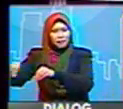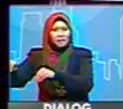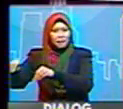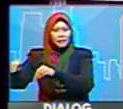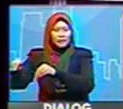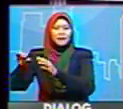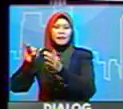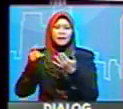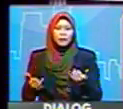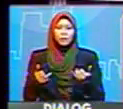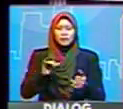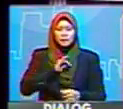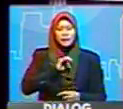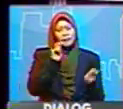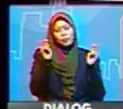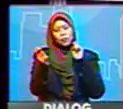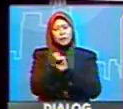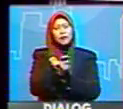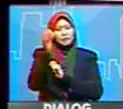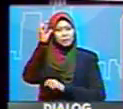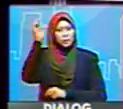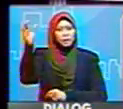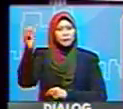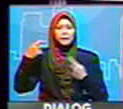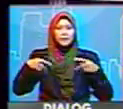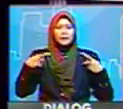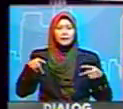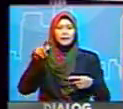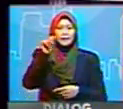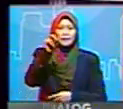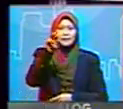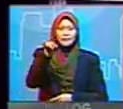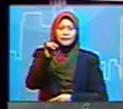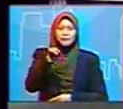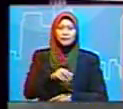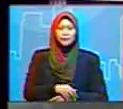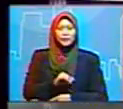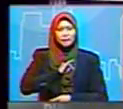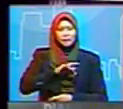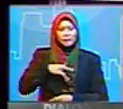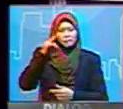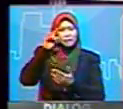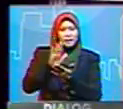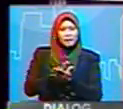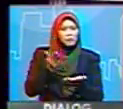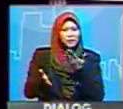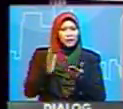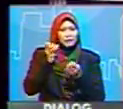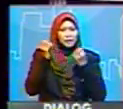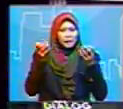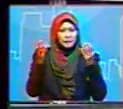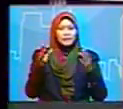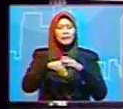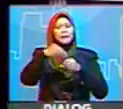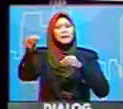jadi kita akan tukar saya akan tukar konsep pasani saya percaya mungkin ramai yang yang akan terkeluar okey tapi